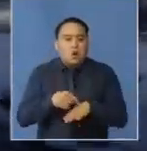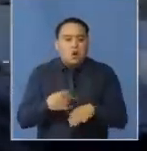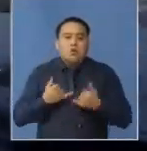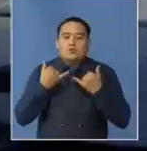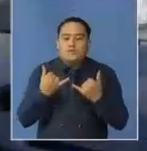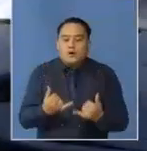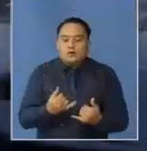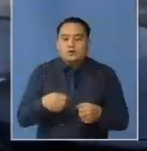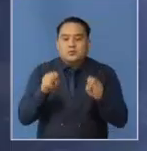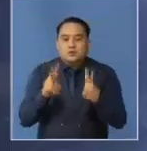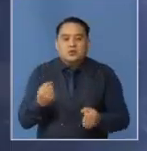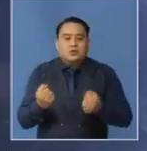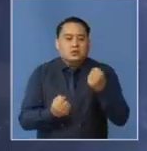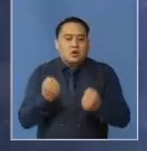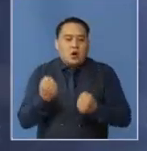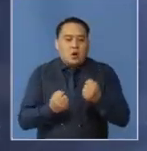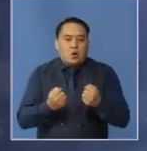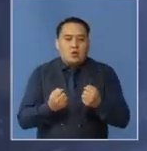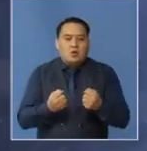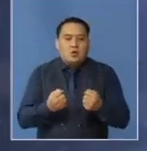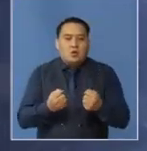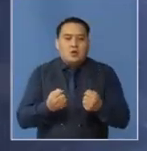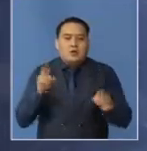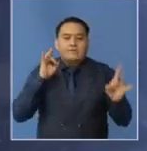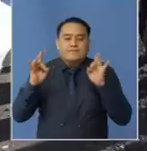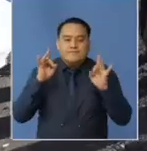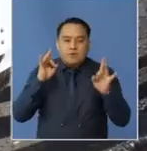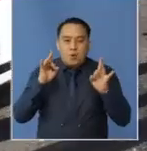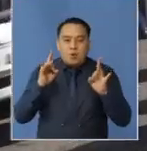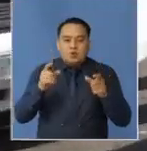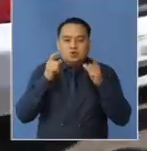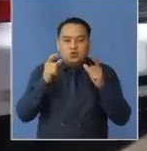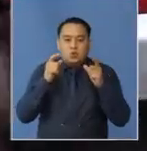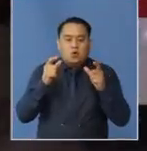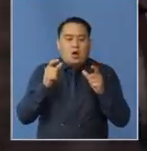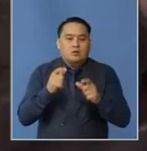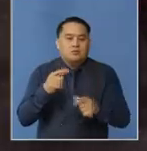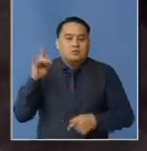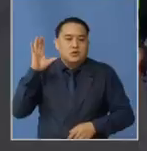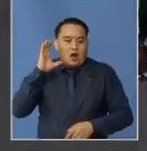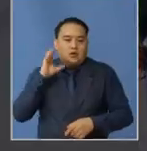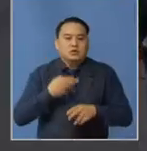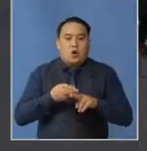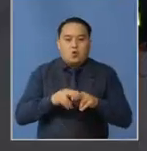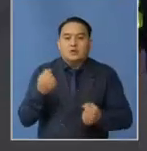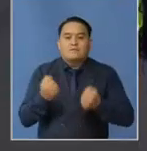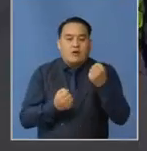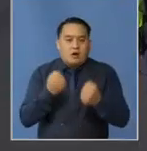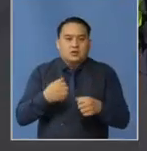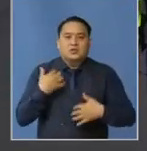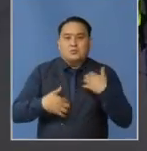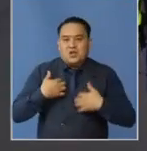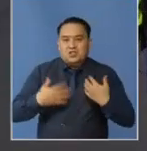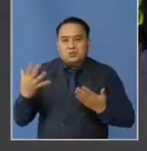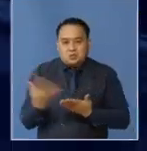уступать дорогу спецтранспорту, тем более с включенными проблесковыми маячками или звуковыми сигналами. Ведь эти виды автомобилей спешат